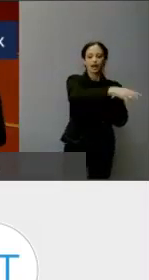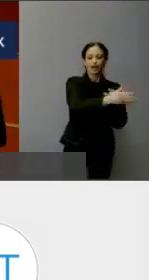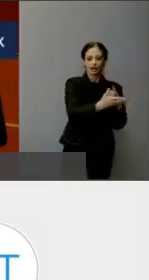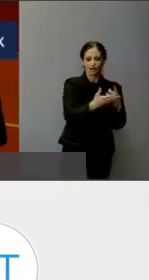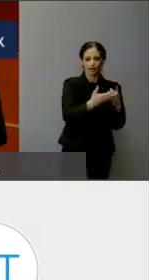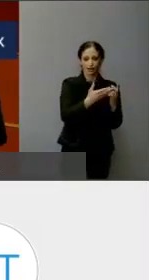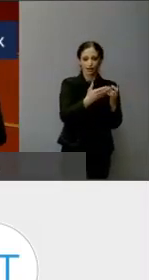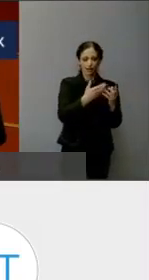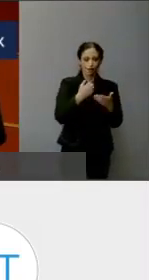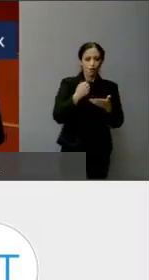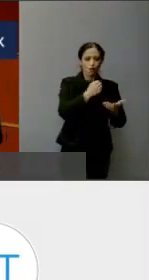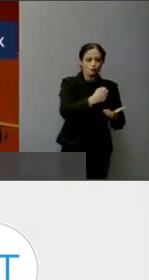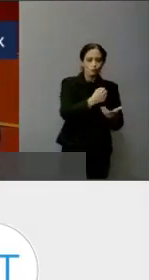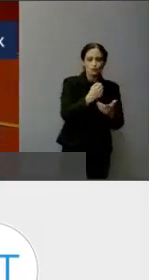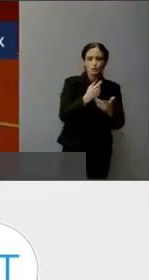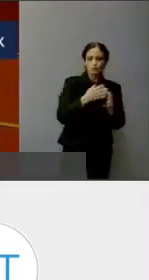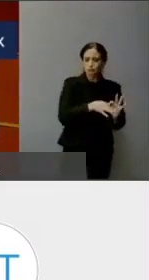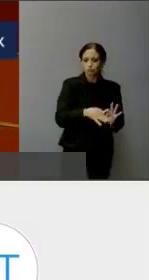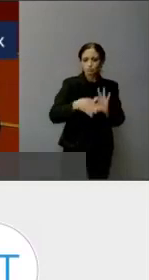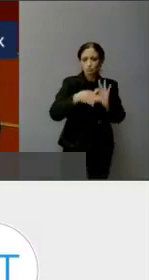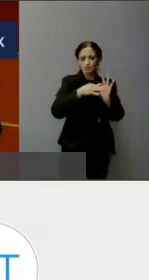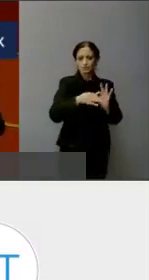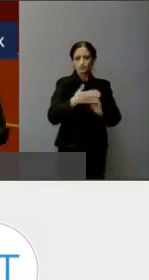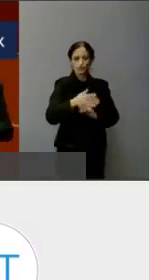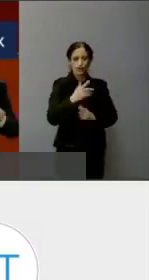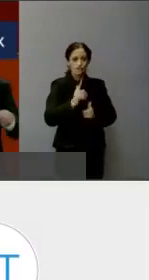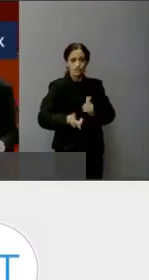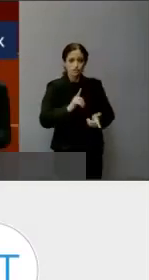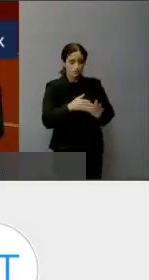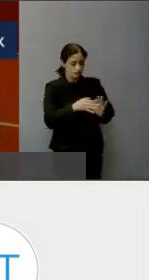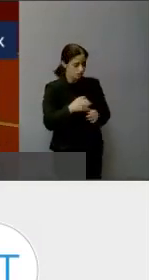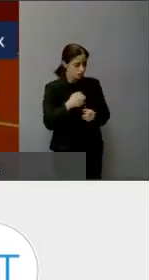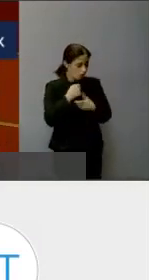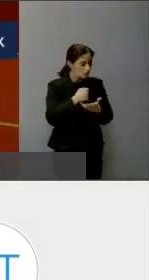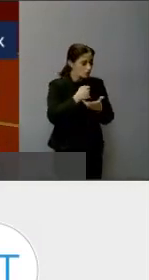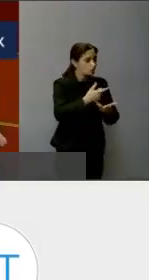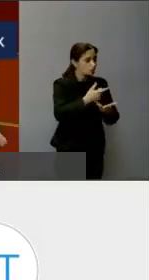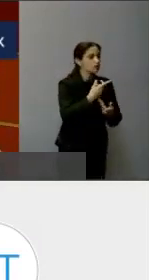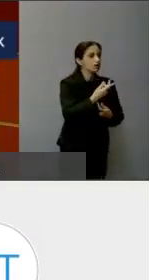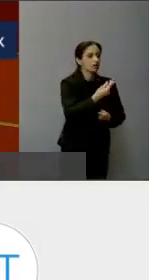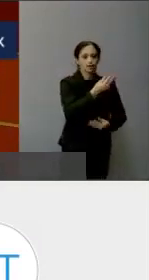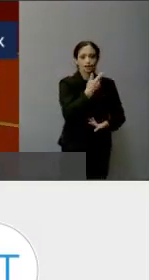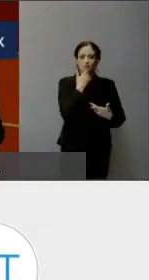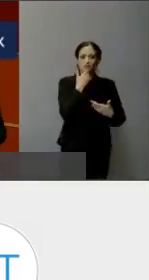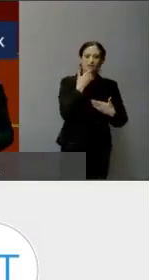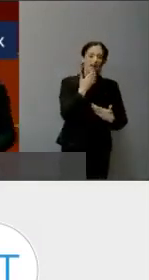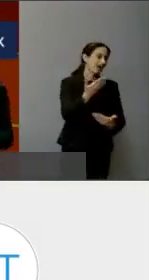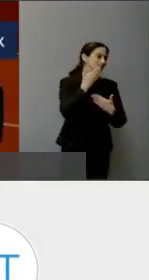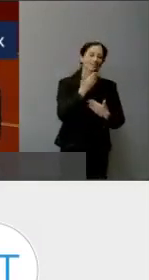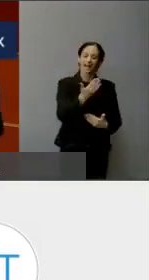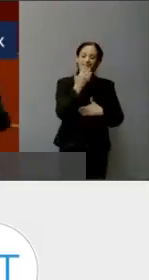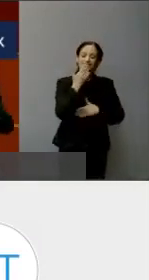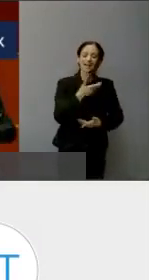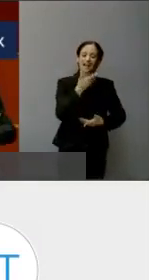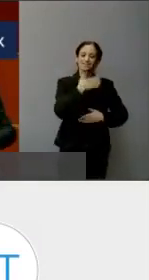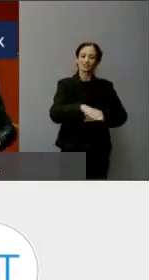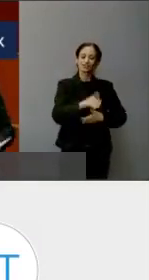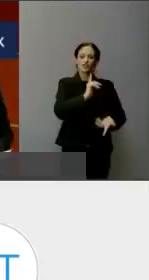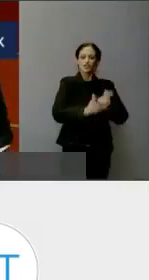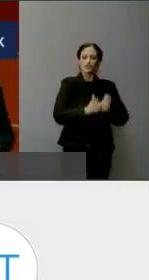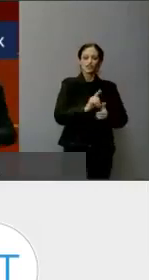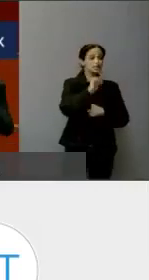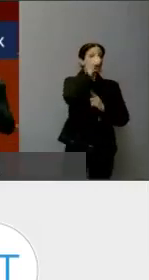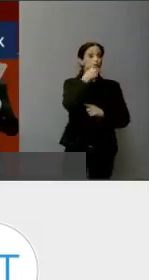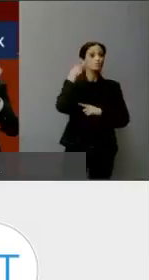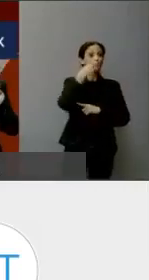jeans villette ci sono costate il contributo ringraziamento che leggiamo sul sito di genova jeans che ringraziava il primo nome